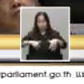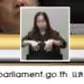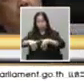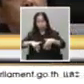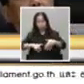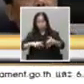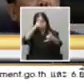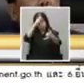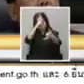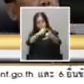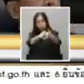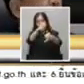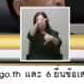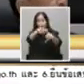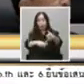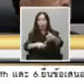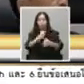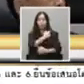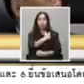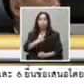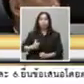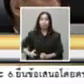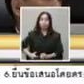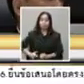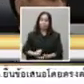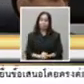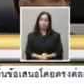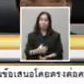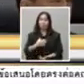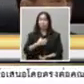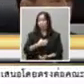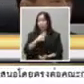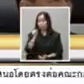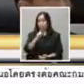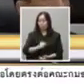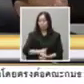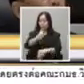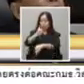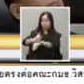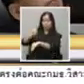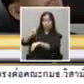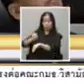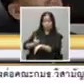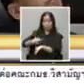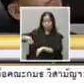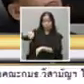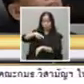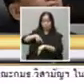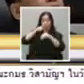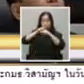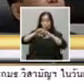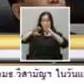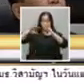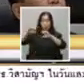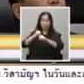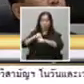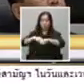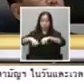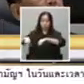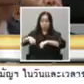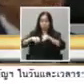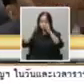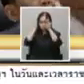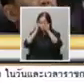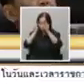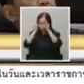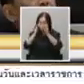ชนชาวไทยนะครับนั้นเขาต้องการเห็นผู้นำผู้บริหารนะครับบริหารบ้านเมืองด้วยความตั้งใจด้วย